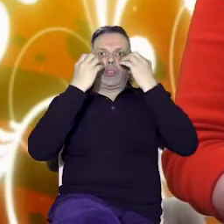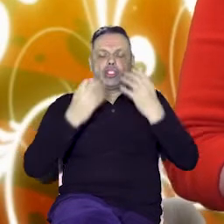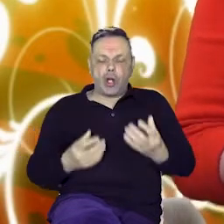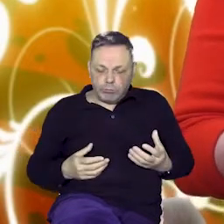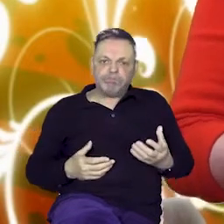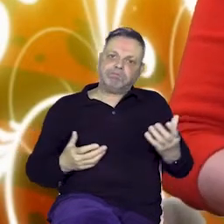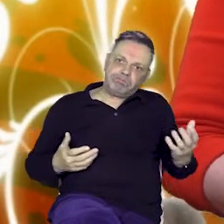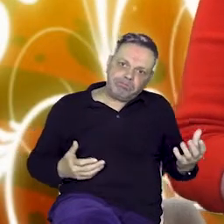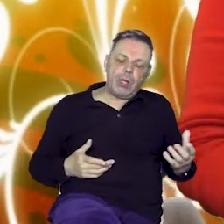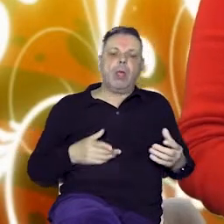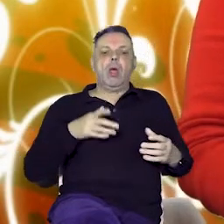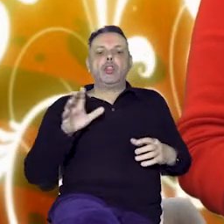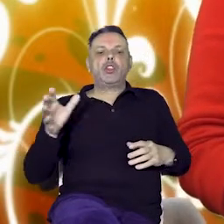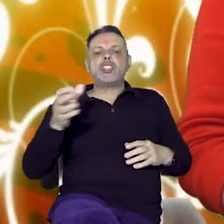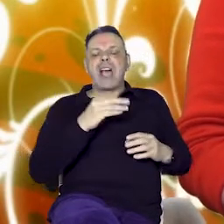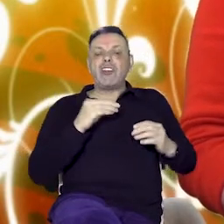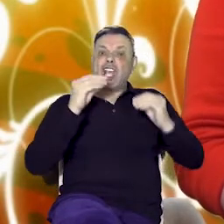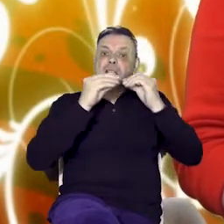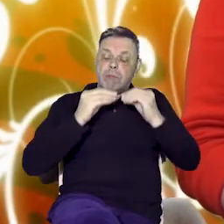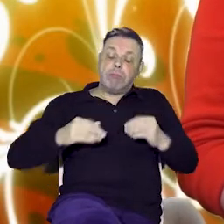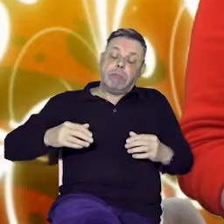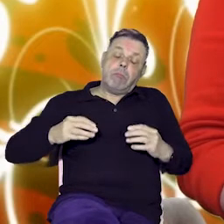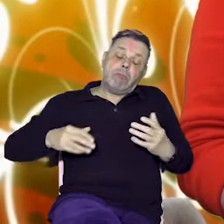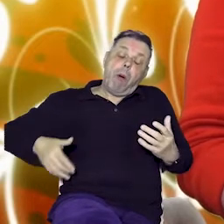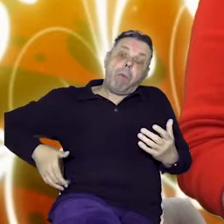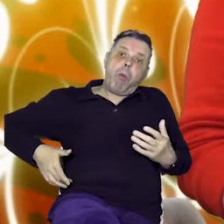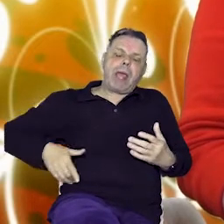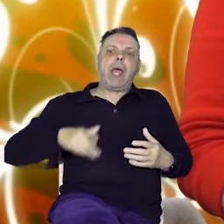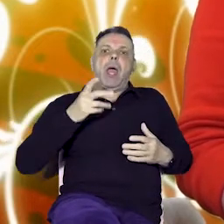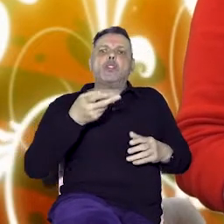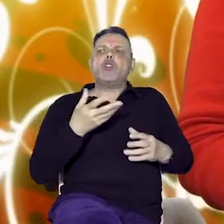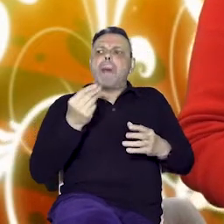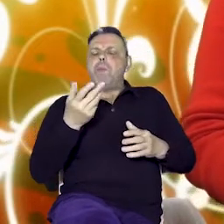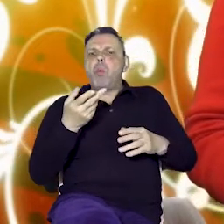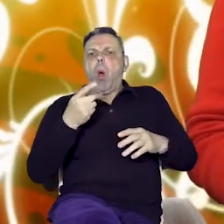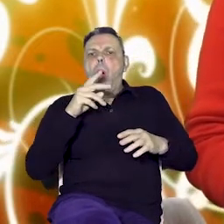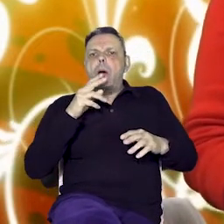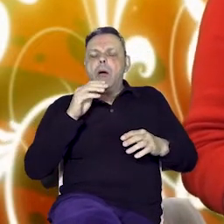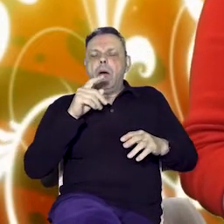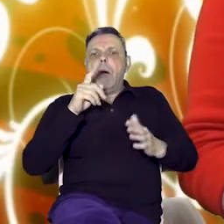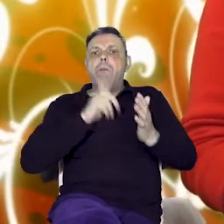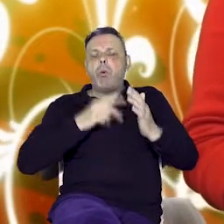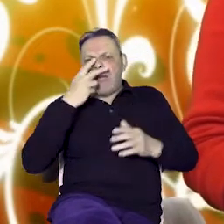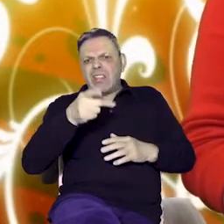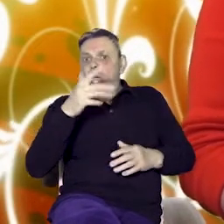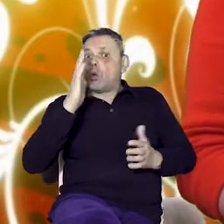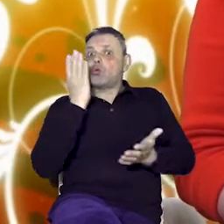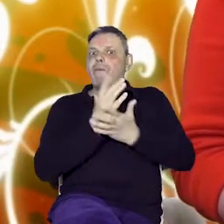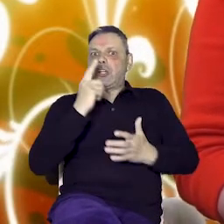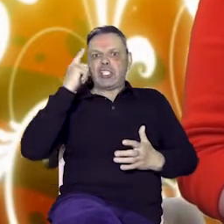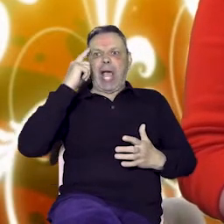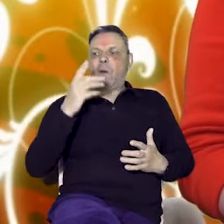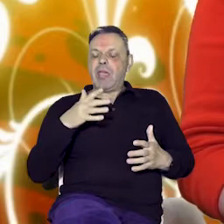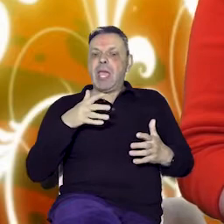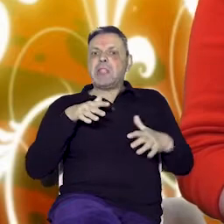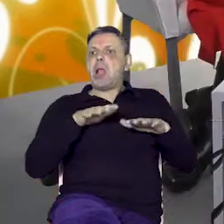samu strukturu, strukturne jedinice bubrega, u stvari vrlo često prisutno. Znači, to su u stvari neki znakovi koje ljudi ne